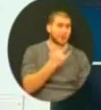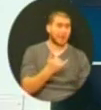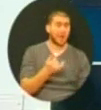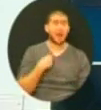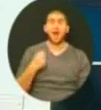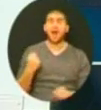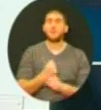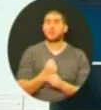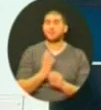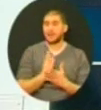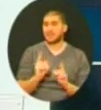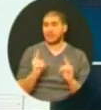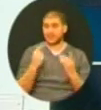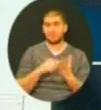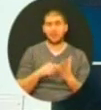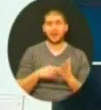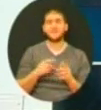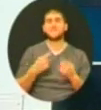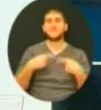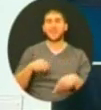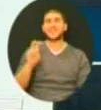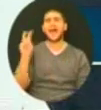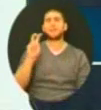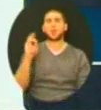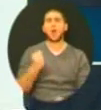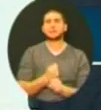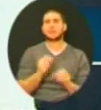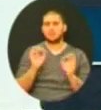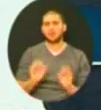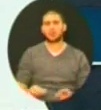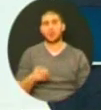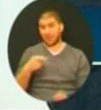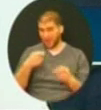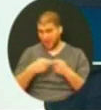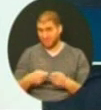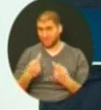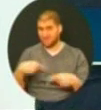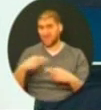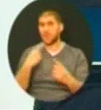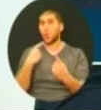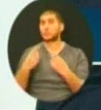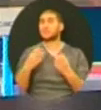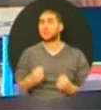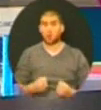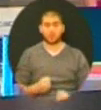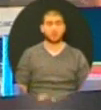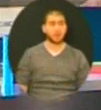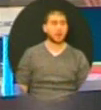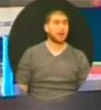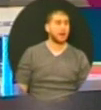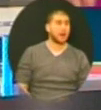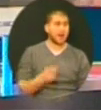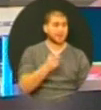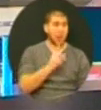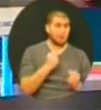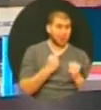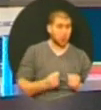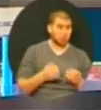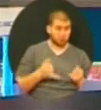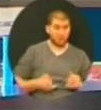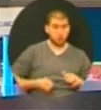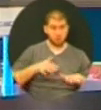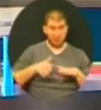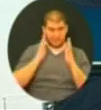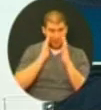העבודה נעשתה, כי ועדת המדרור בדיוק את זה עשתה. אתה חבר ועדת חוץ וביטחון. עכשיו זה היה טוב. את הנושא הזה זה היה חשוב שיעשה. עכשיו ראש